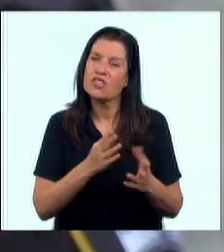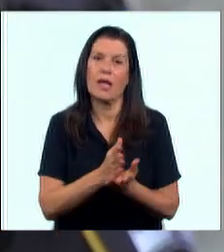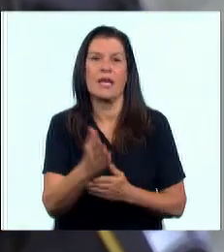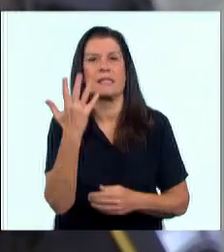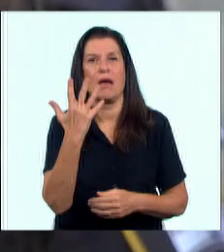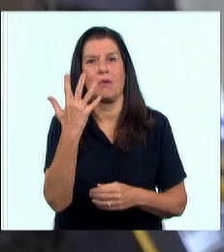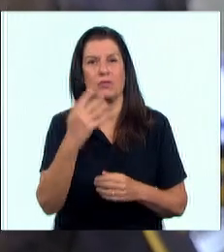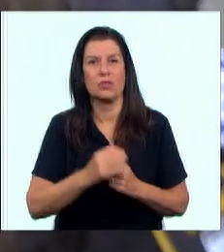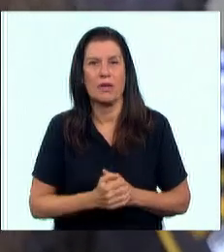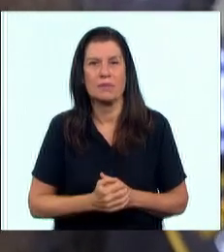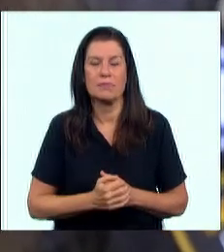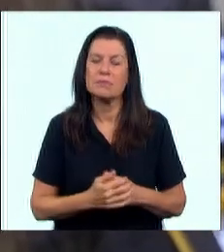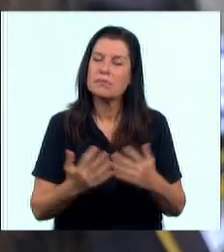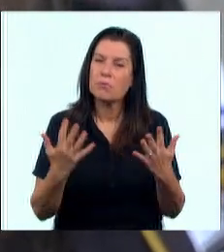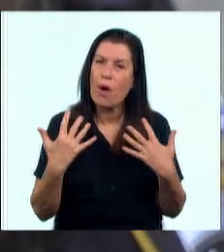ברוח.